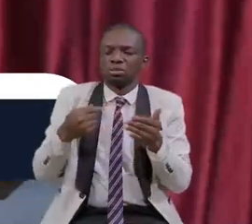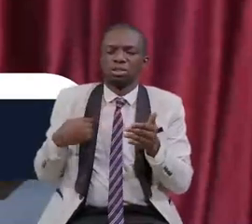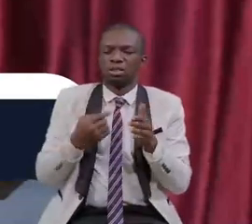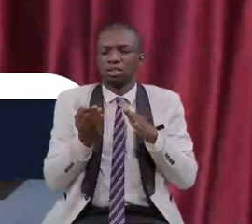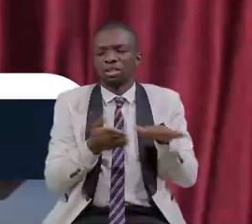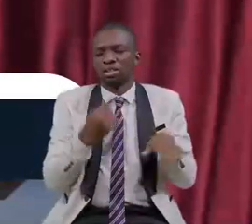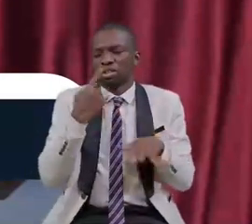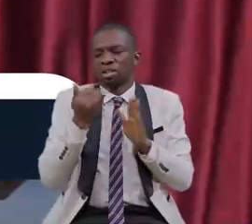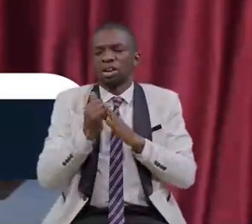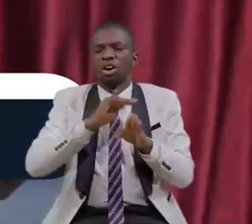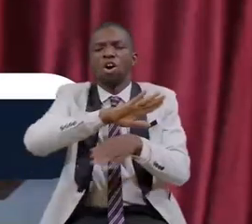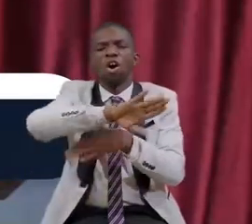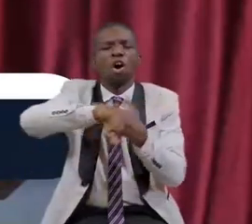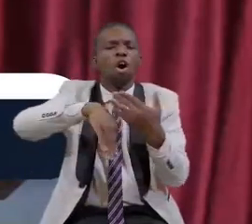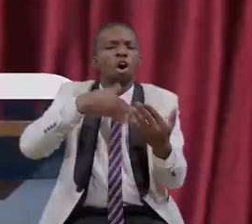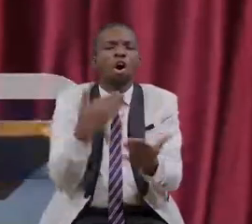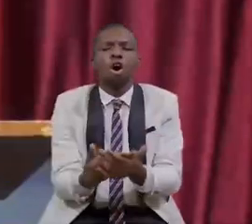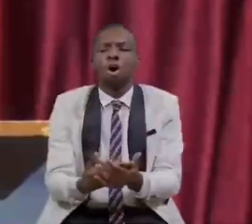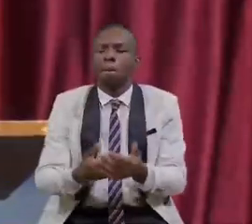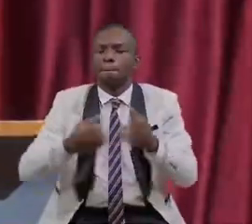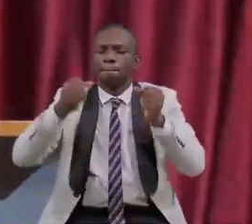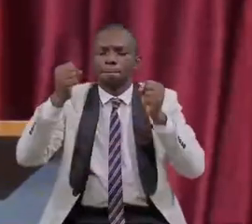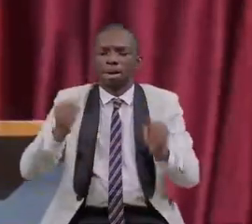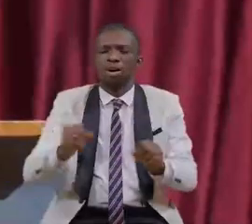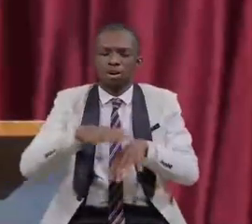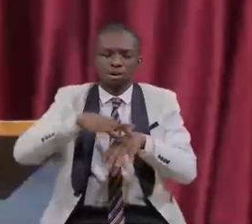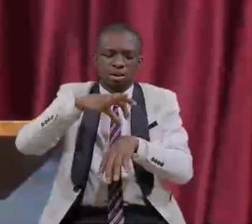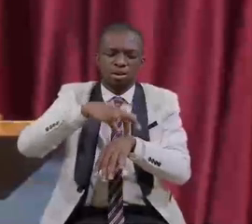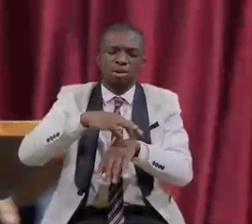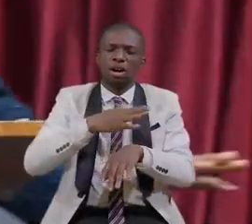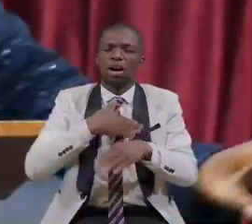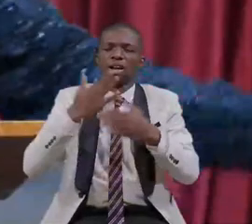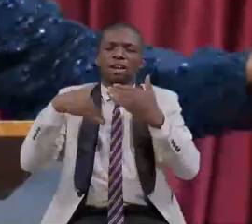et là, tout pouvoir m'a été donné sur la terre et dans les cieux.